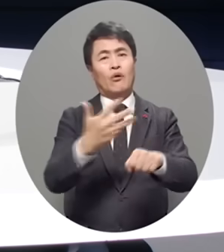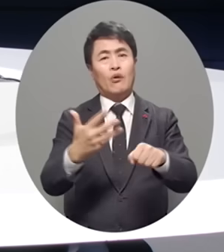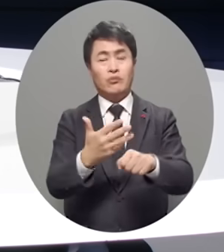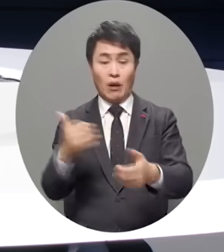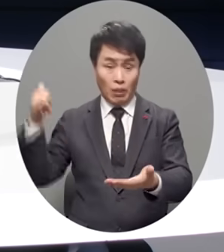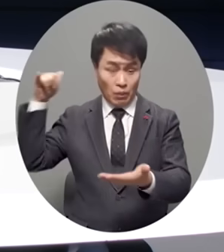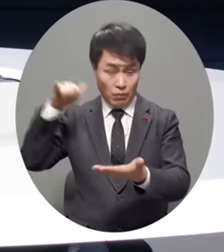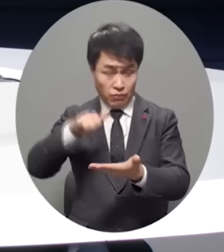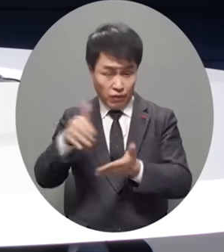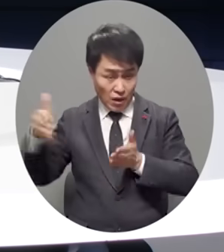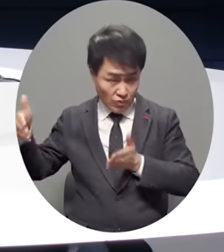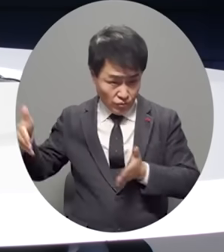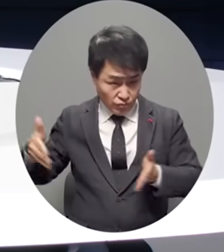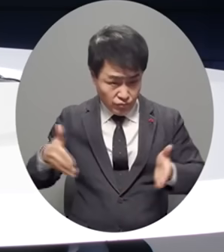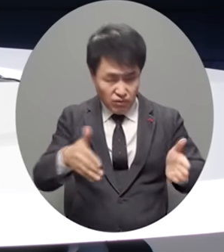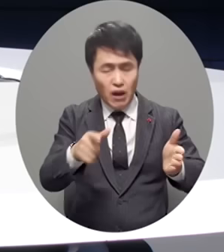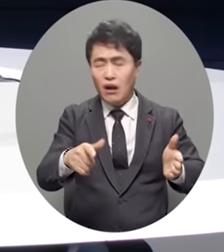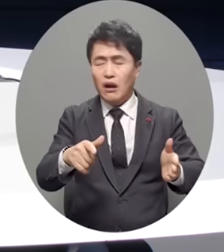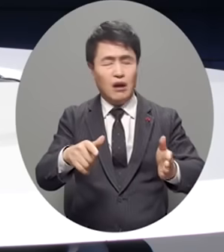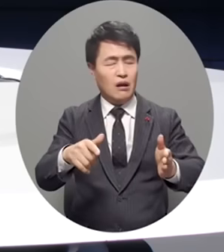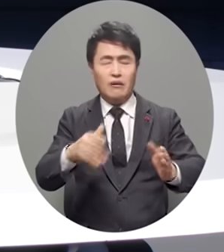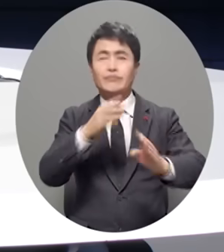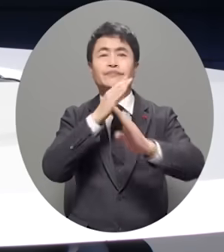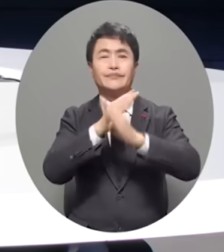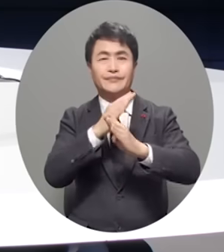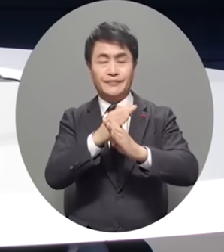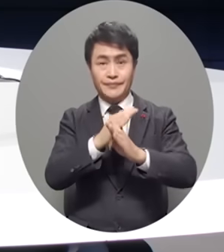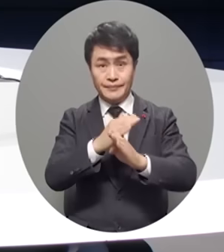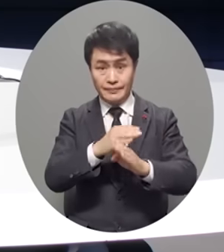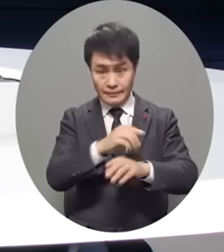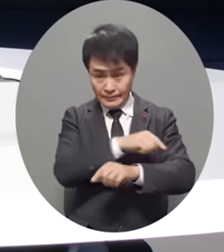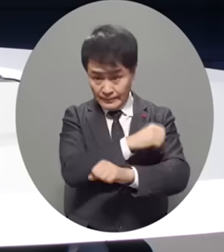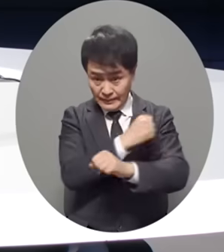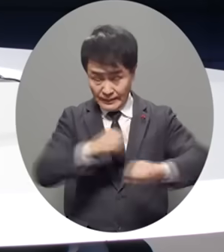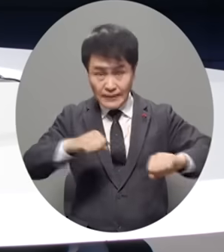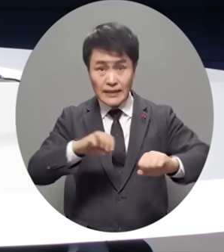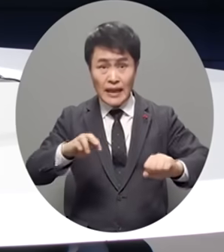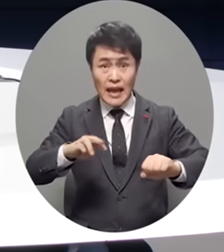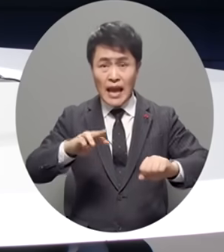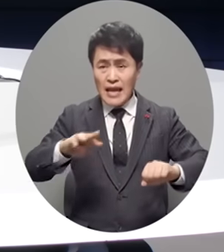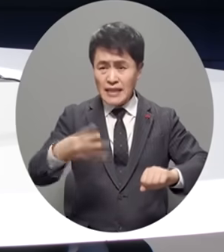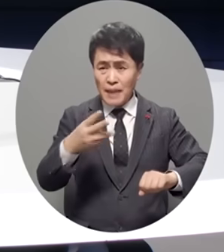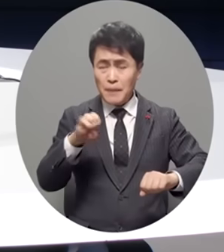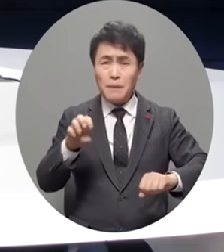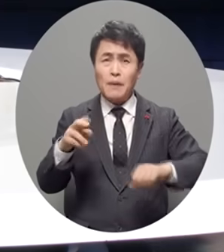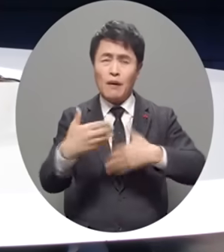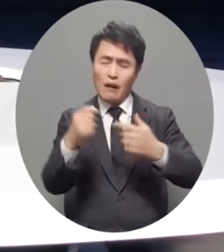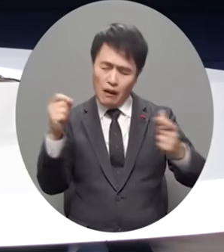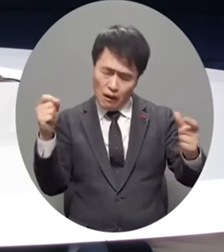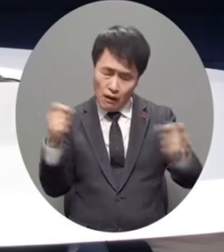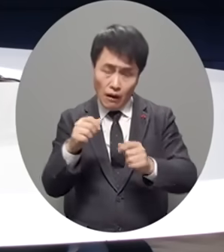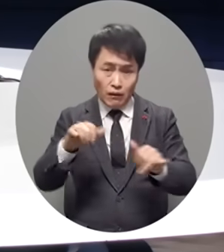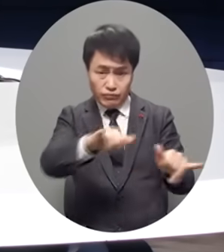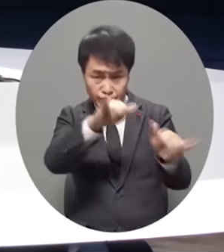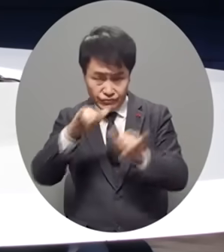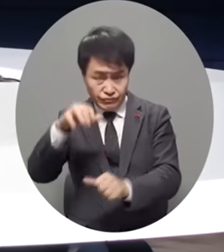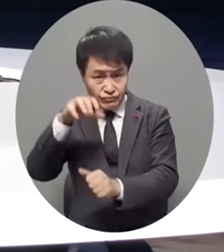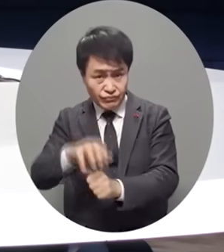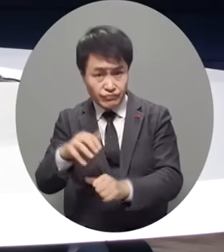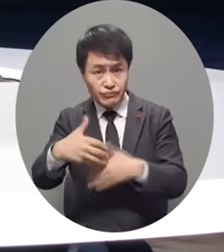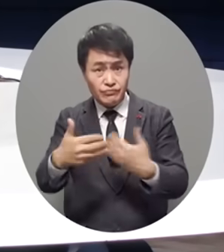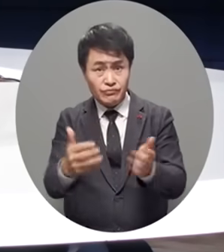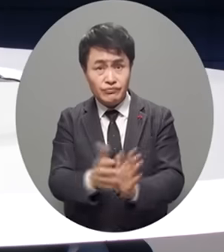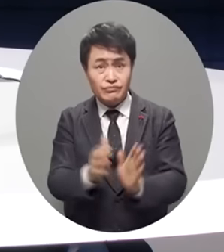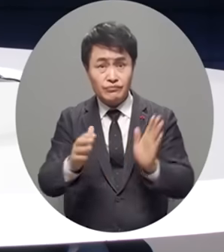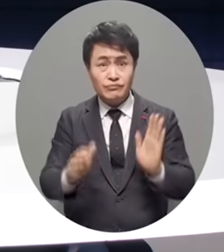아예 전면 중단됐는데요. 이러면서 300편 가까운 항공편이 결항됐습니다. 성탄절 연휴를 앞두고 만